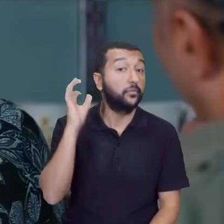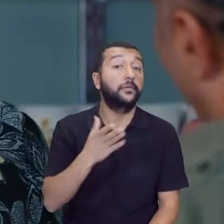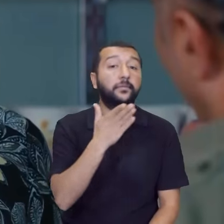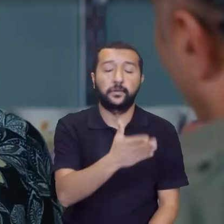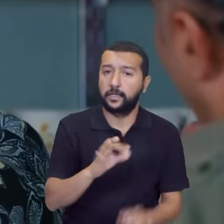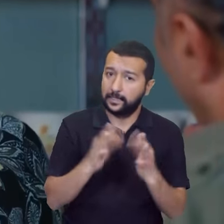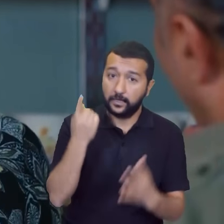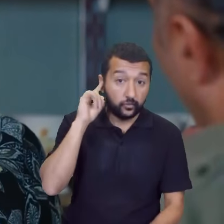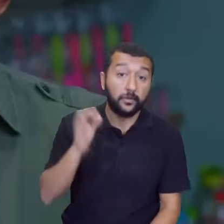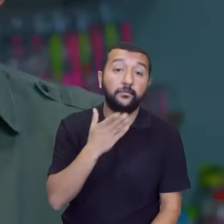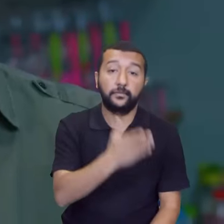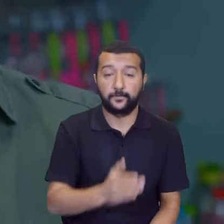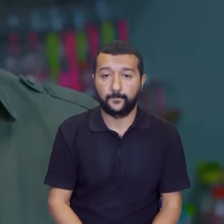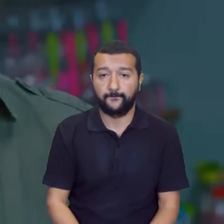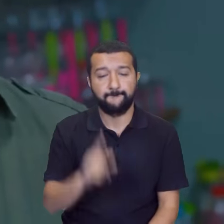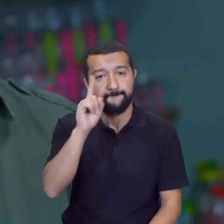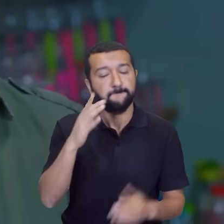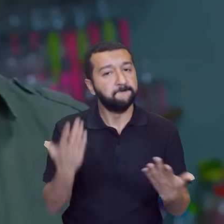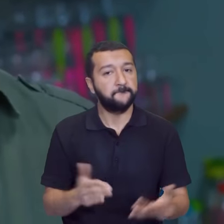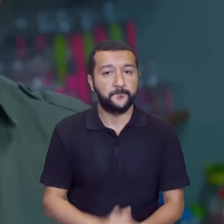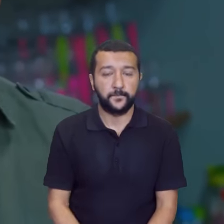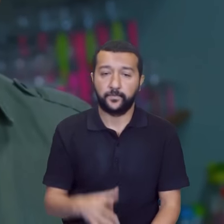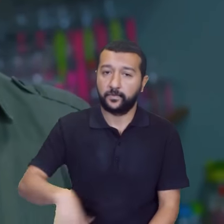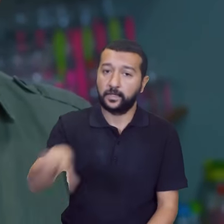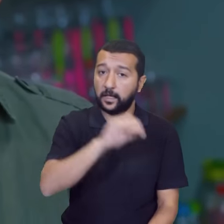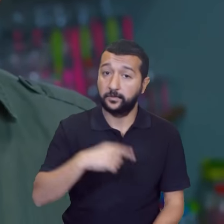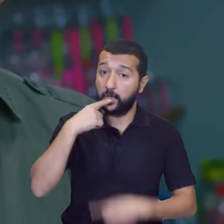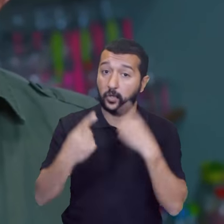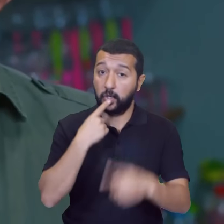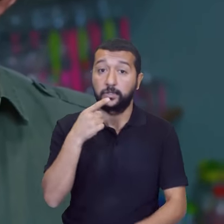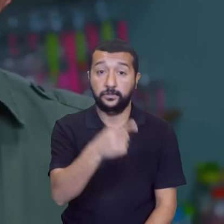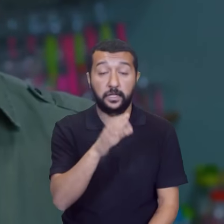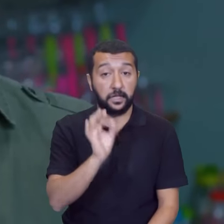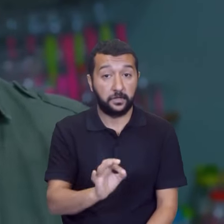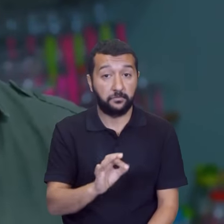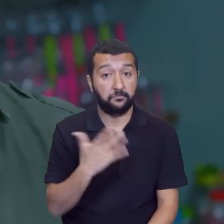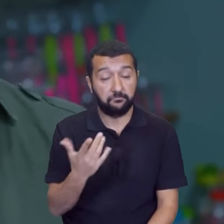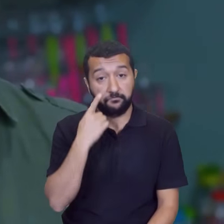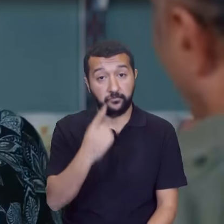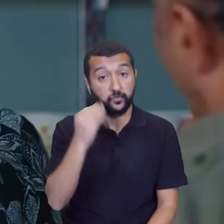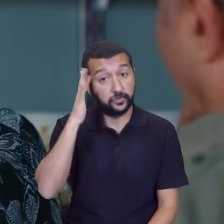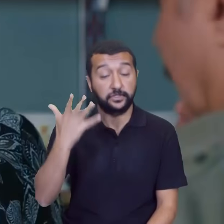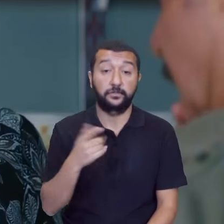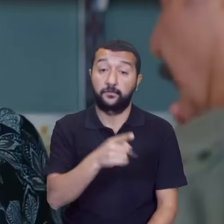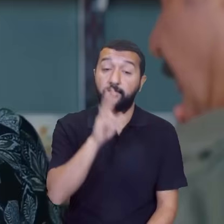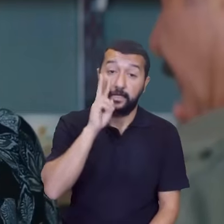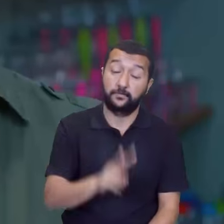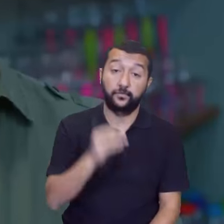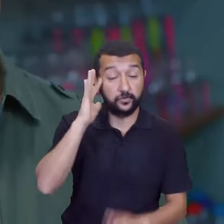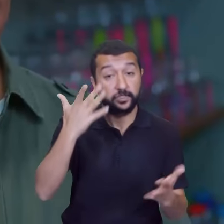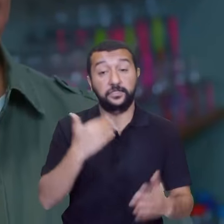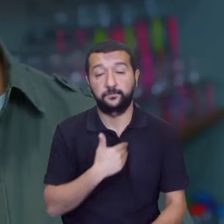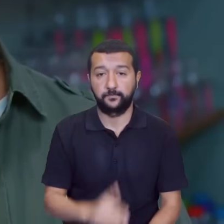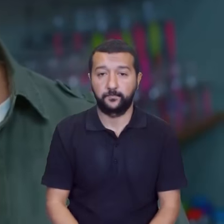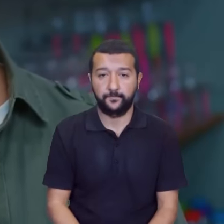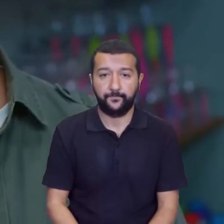mı ya? Neyi duymadın mı? Allah Allah. Herkes konuşuyor sen. En... Ay Allah, çok şaşırdım ha. Vallahi çok